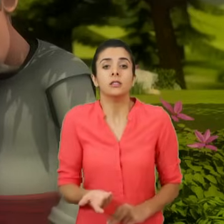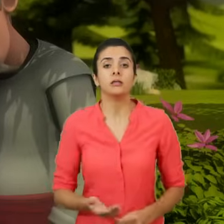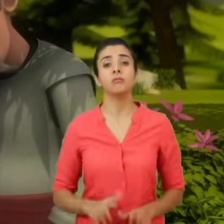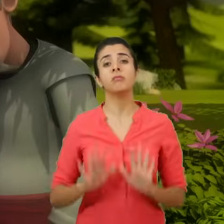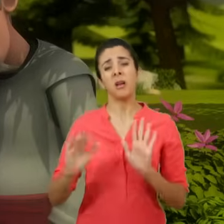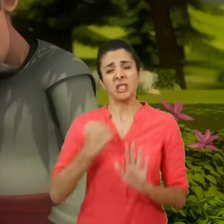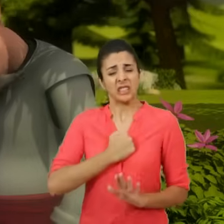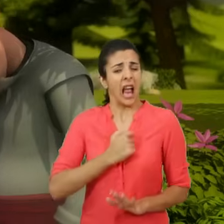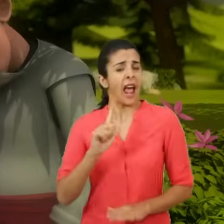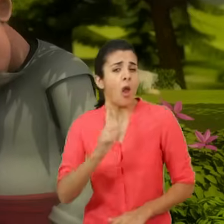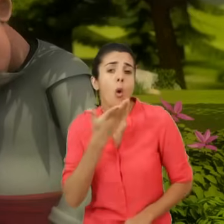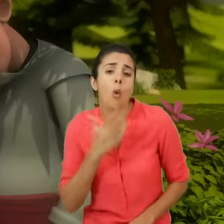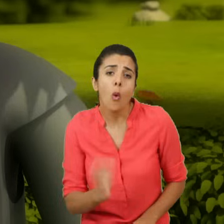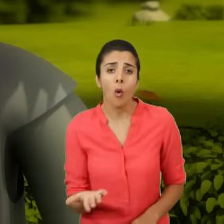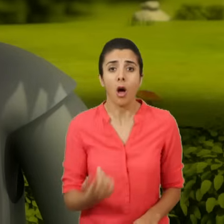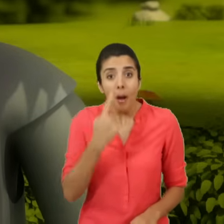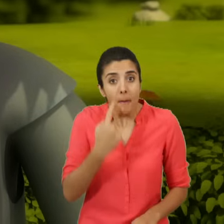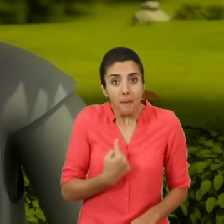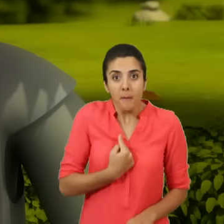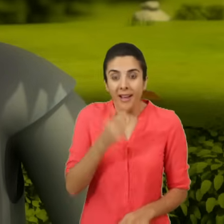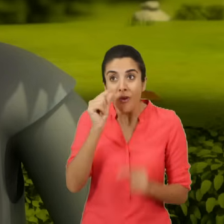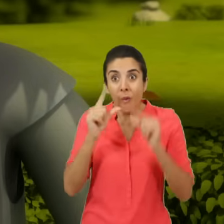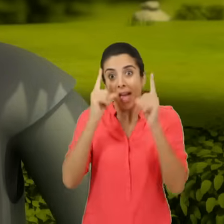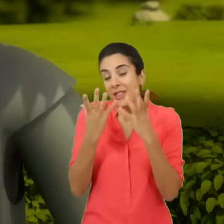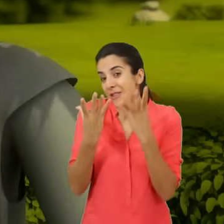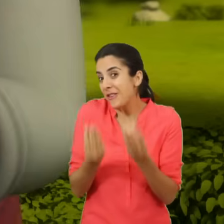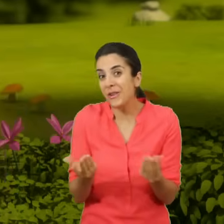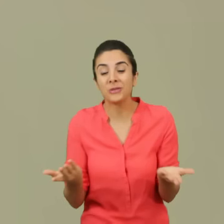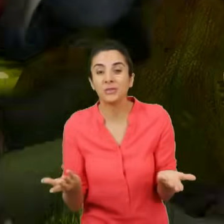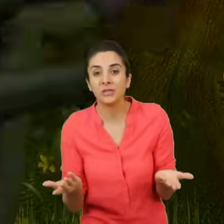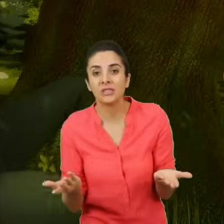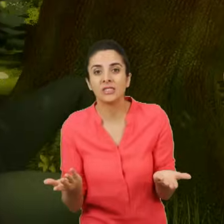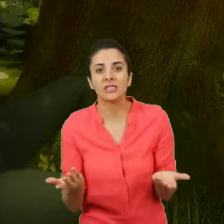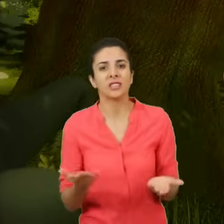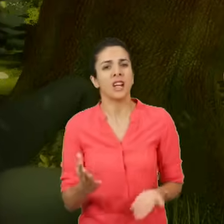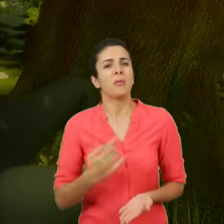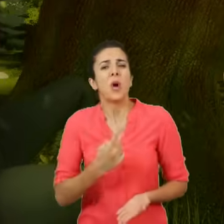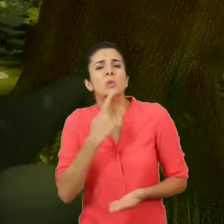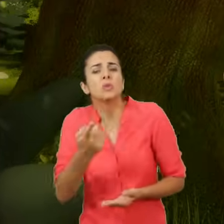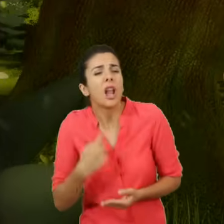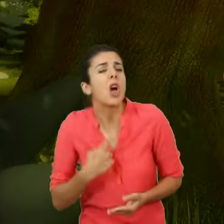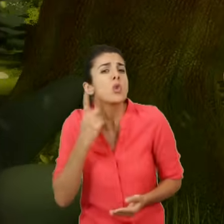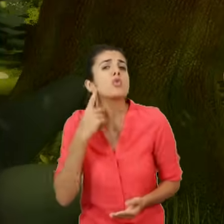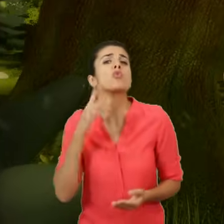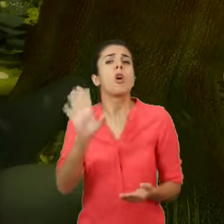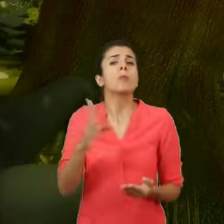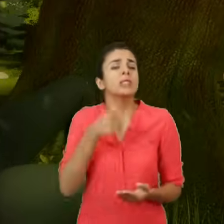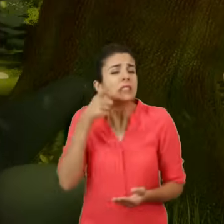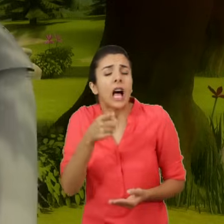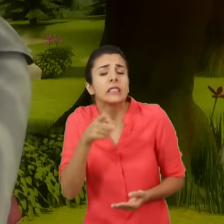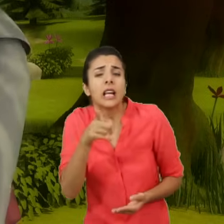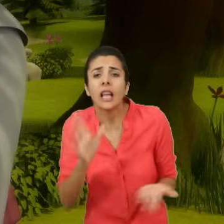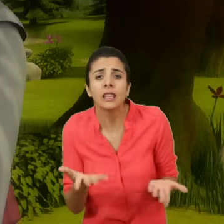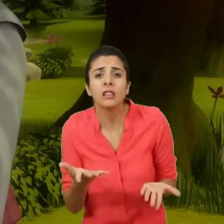Ama kızmana gerek yok ki huysuz. Bak, uyanıkmışsın işte. Sen uyandırdın beni!